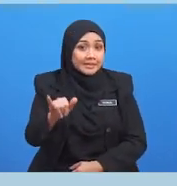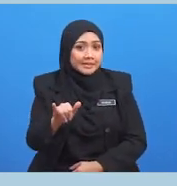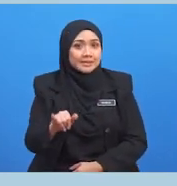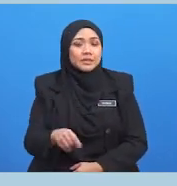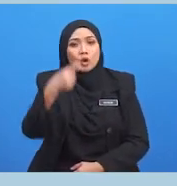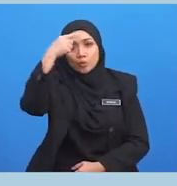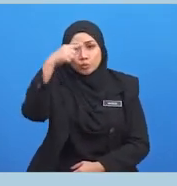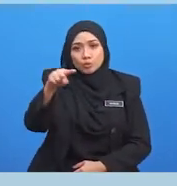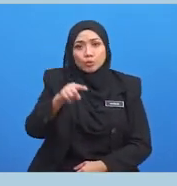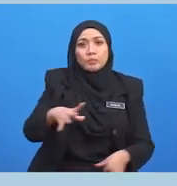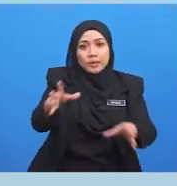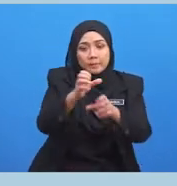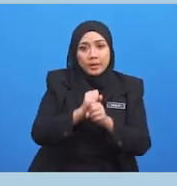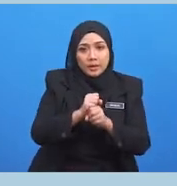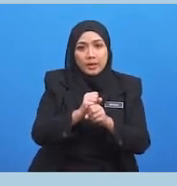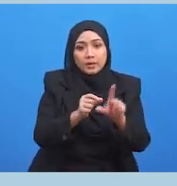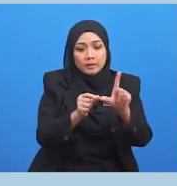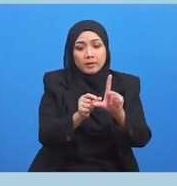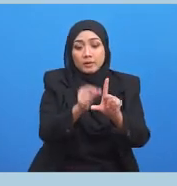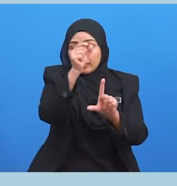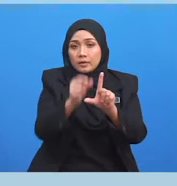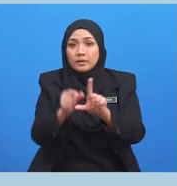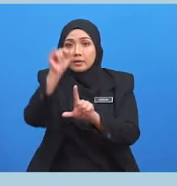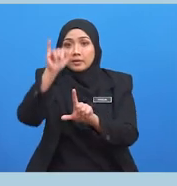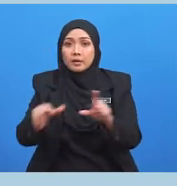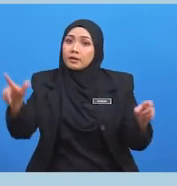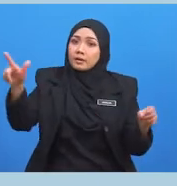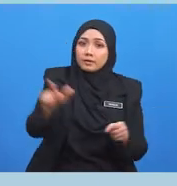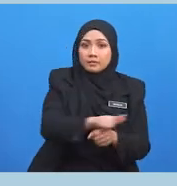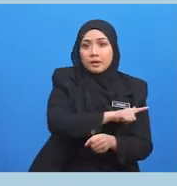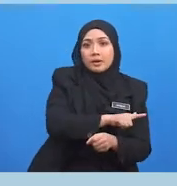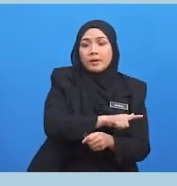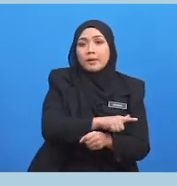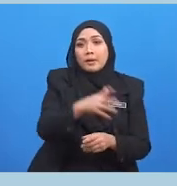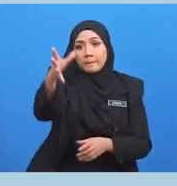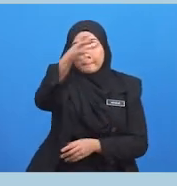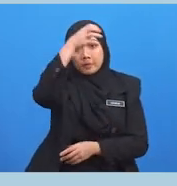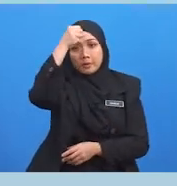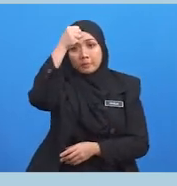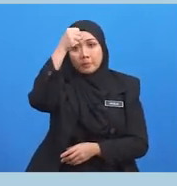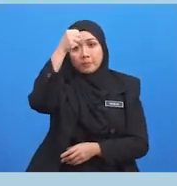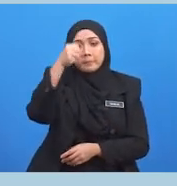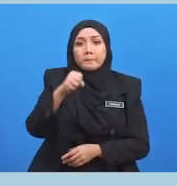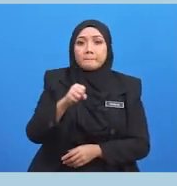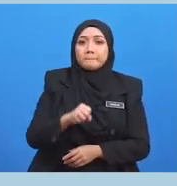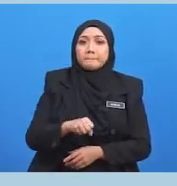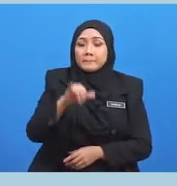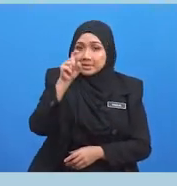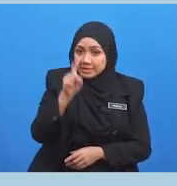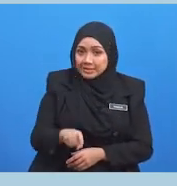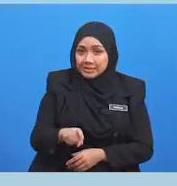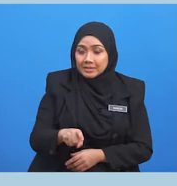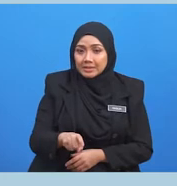Bagus. Yeah. Untuk mendapatkan graf bar yang lengkap, maklumat